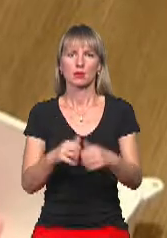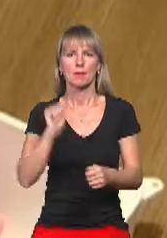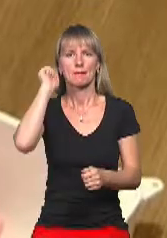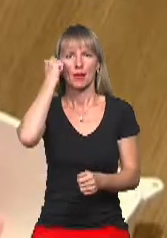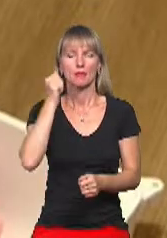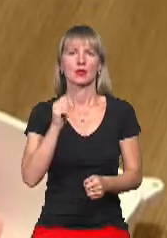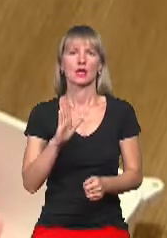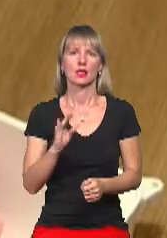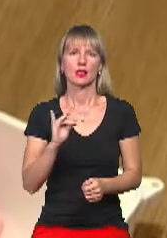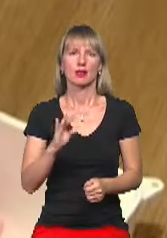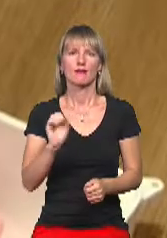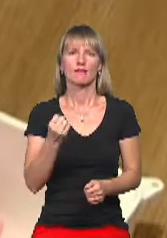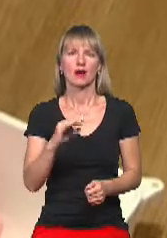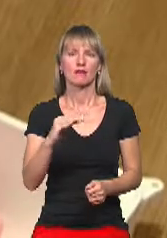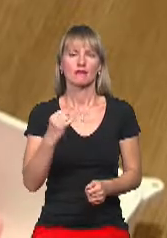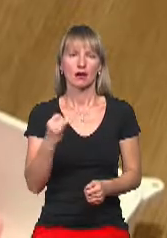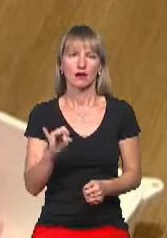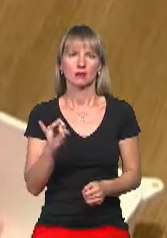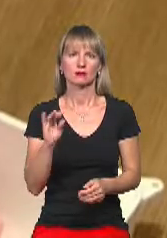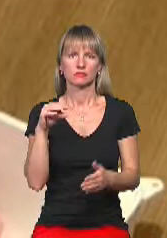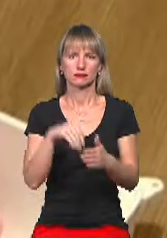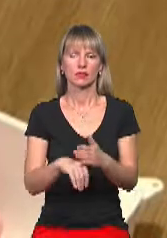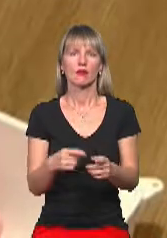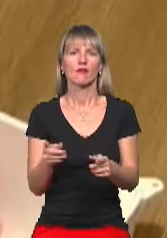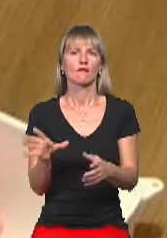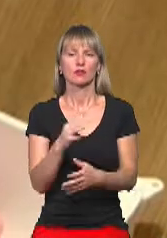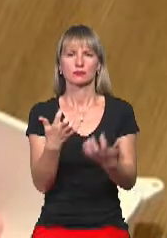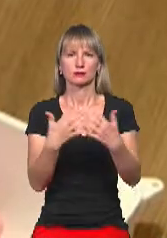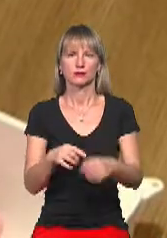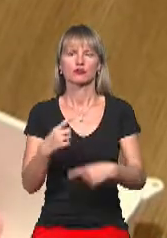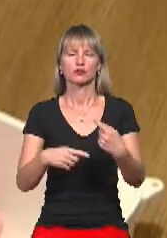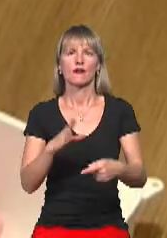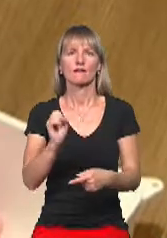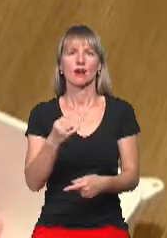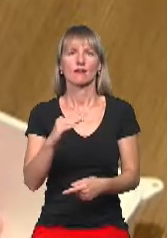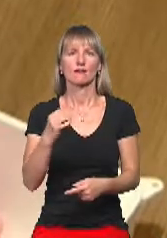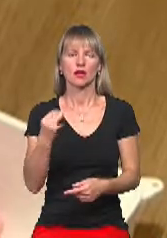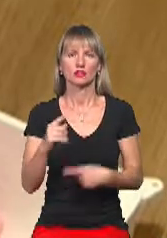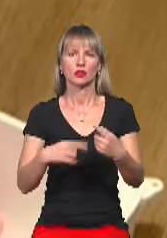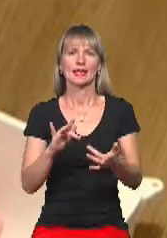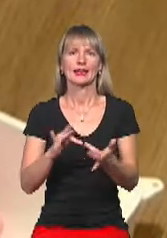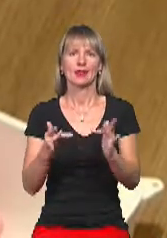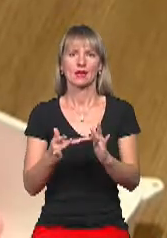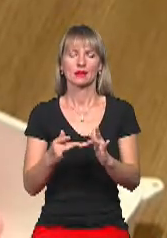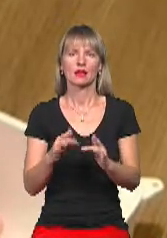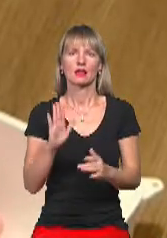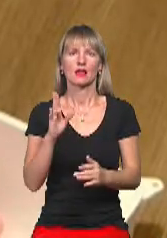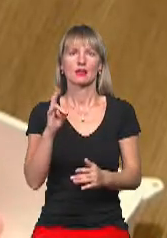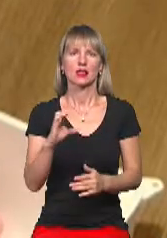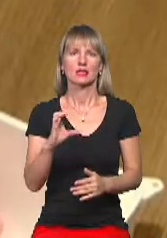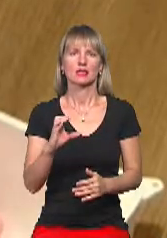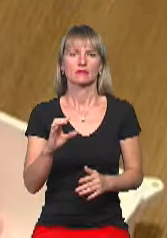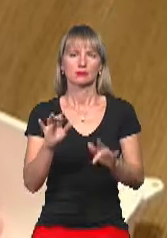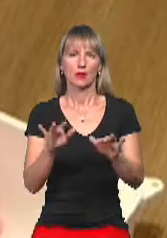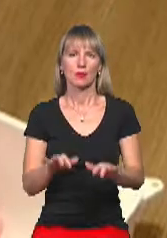Wi-Fi адаптер. Это все обрабатывается и через Wi-Fi, дальше интернет передается на сервер уже